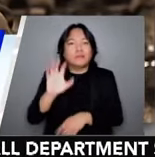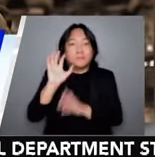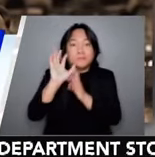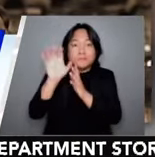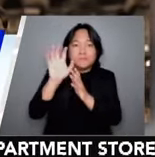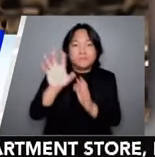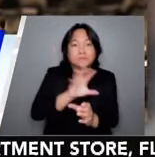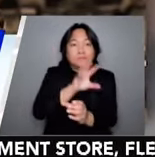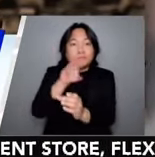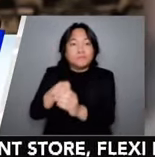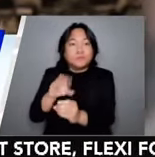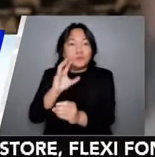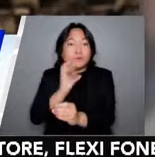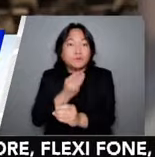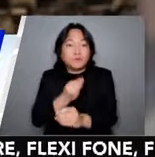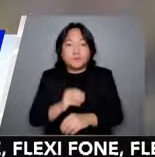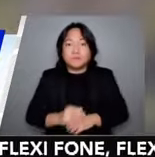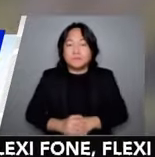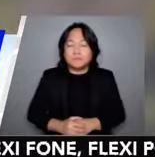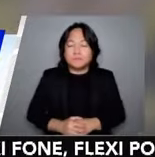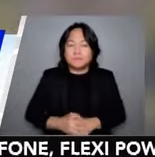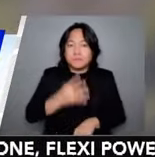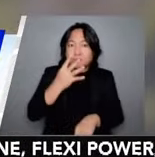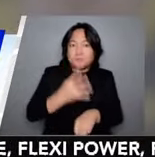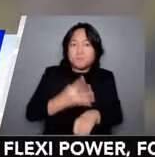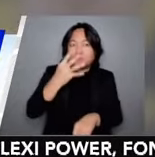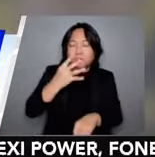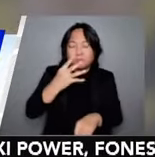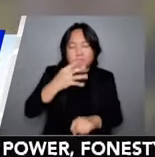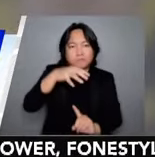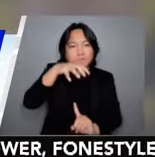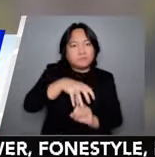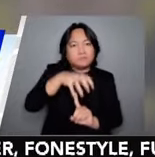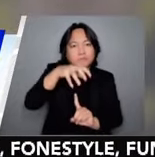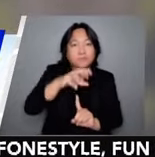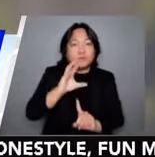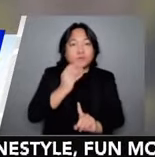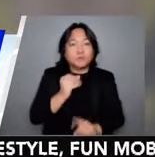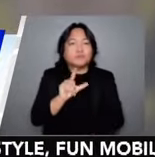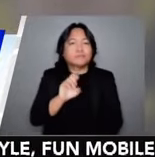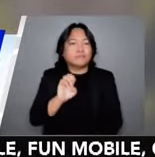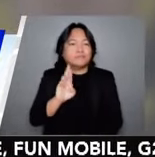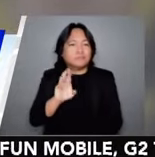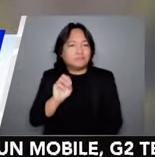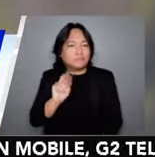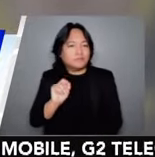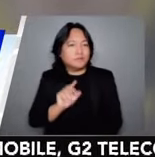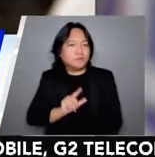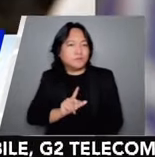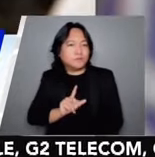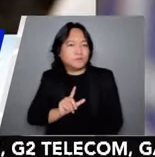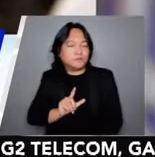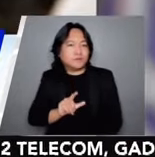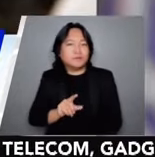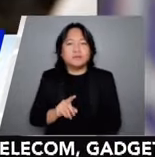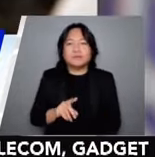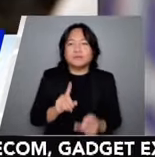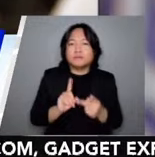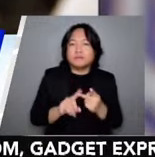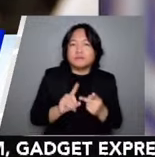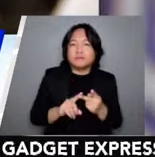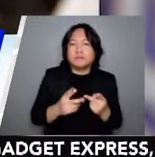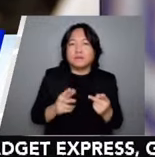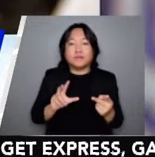ng four-time NBA Most Valuable Player LeBron James, first-ever unanimous NBA MVP Stephen